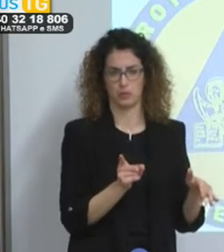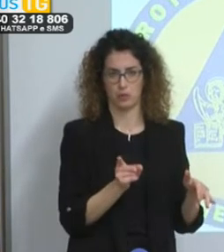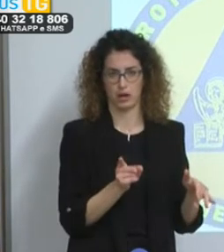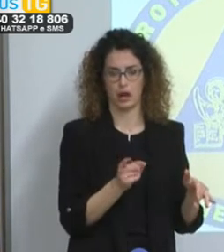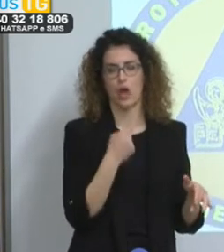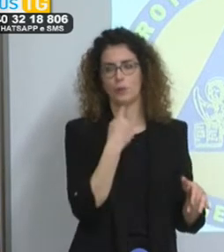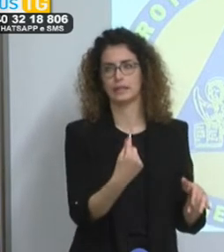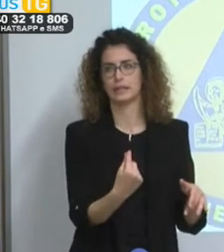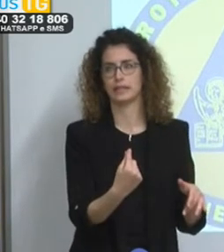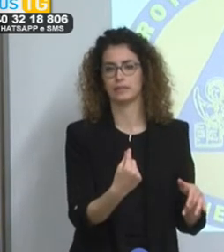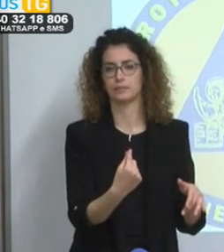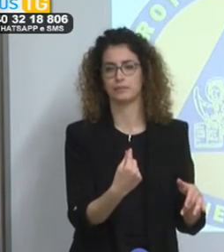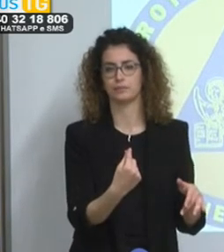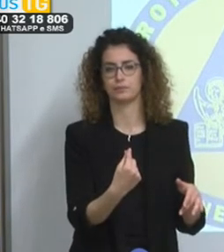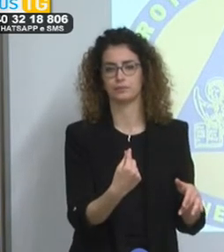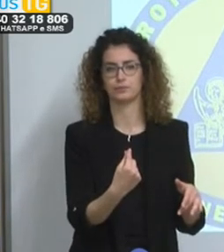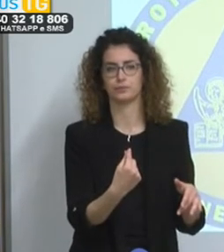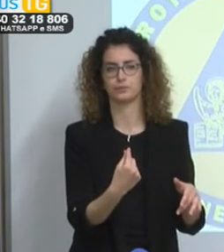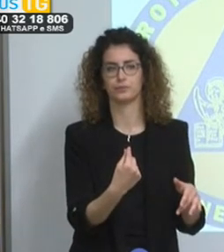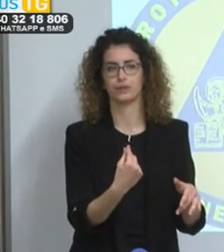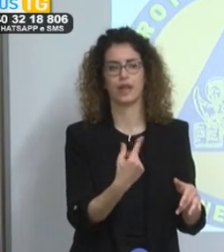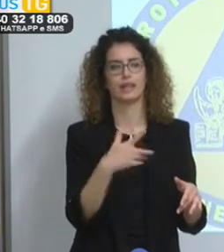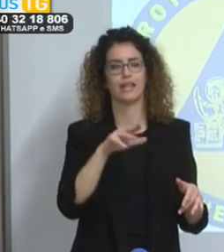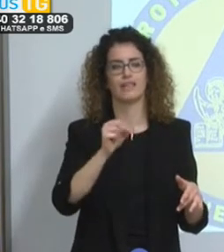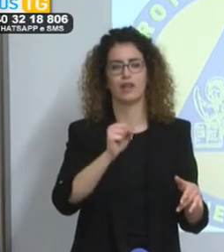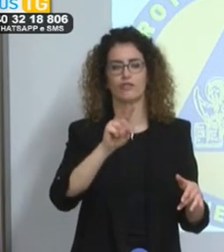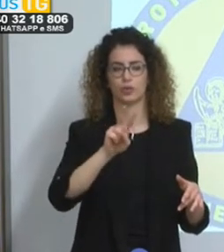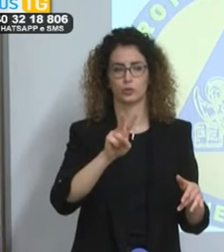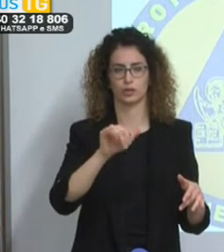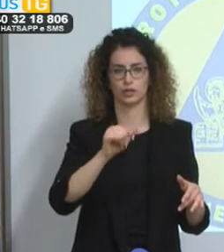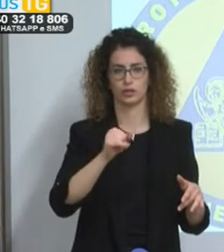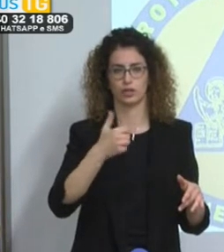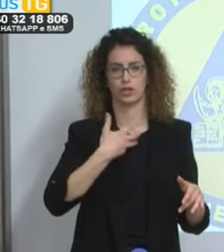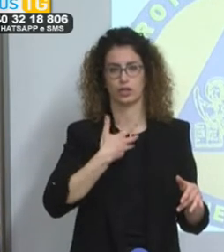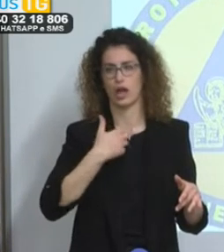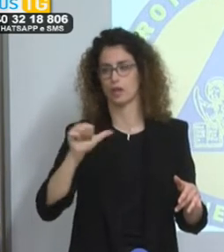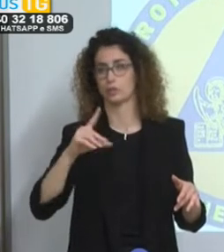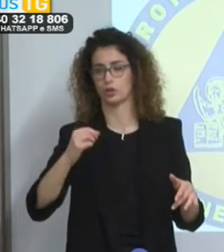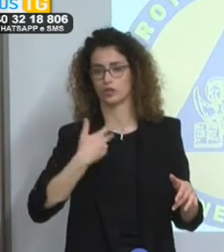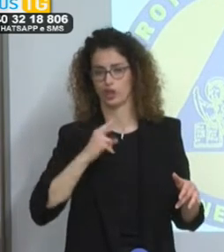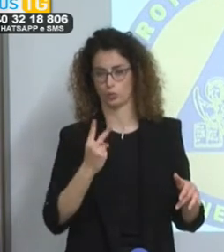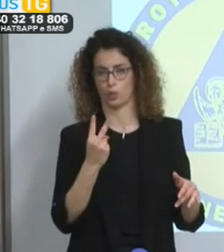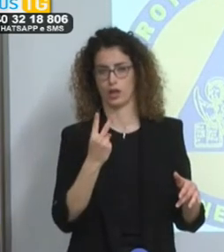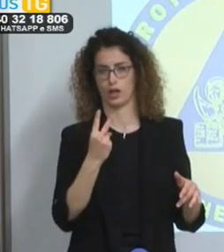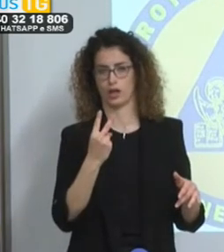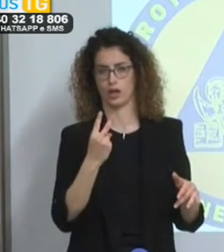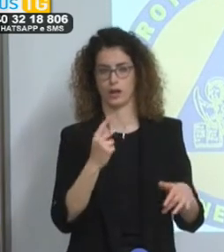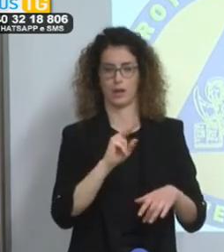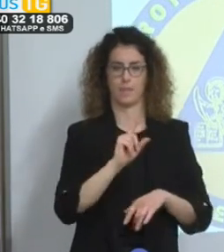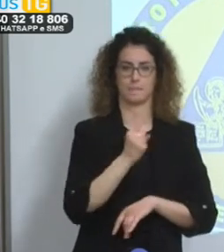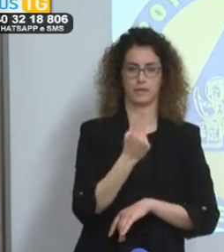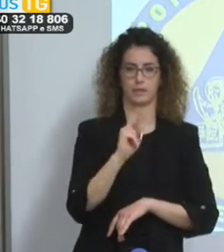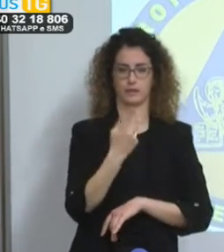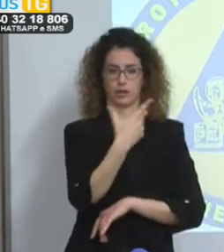la grande, come si può dire, il grande sostegno agli adenovirus, addirittura Sputnik ne ha due, no? Quindi li cambia dalla prima alla seconda dose. Adesso c'è